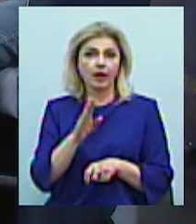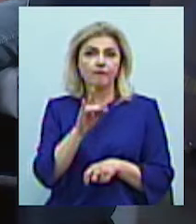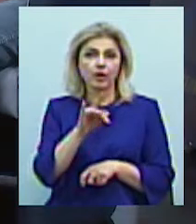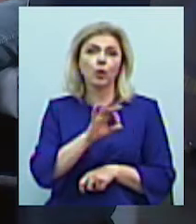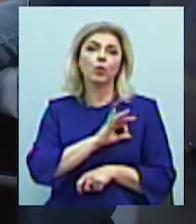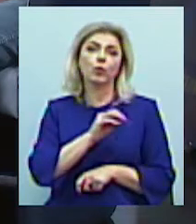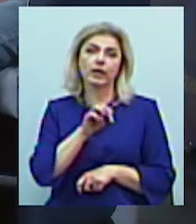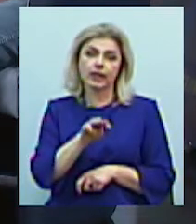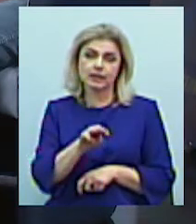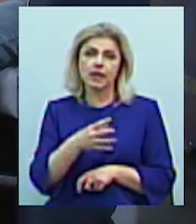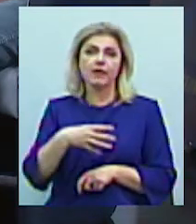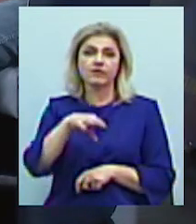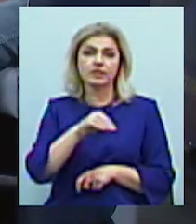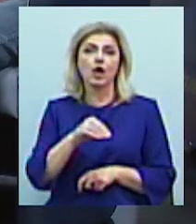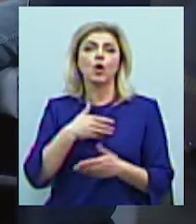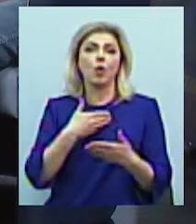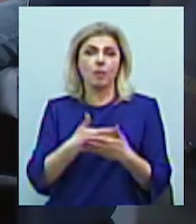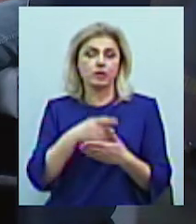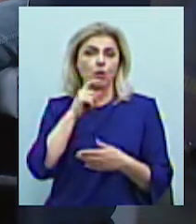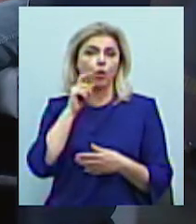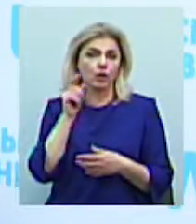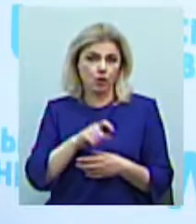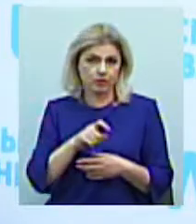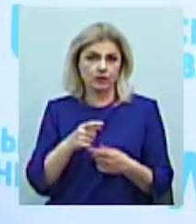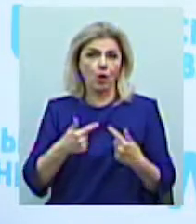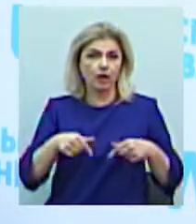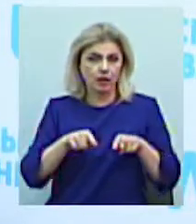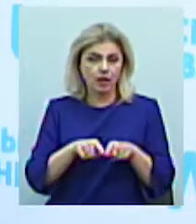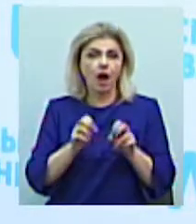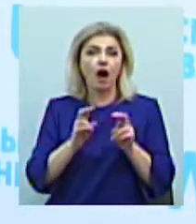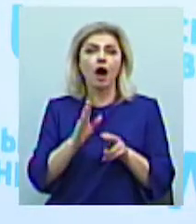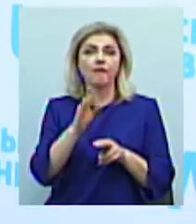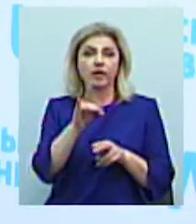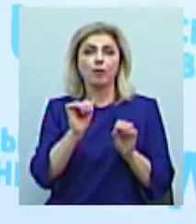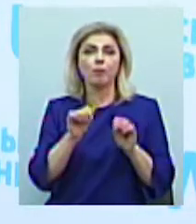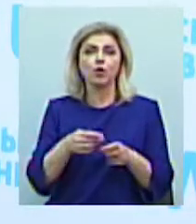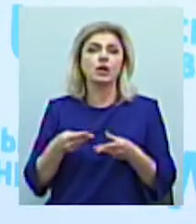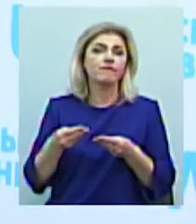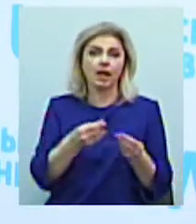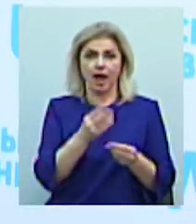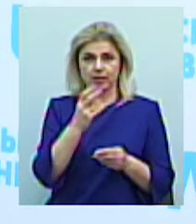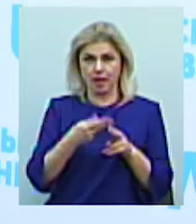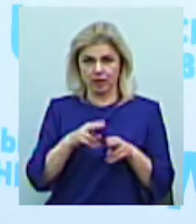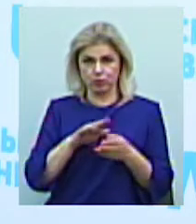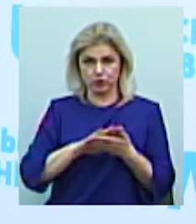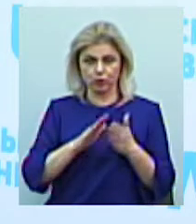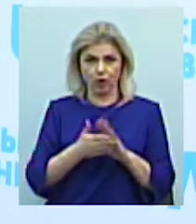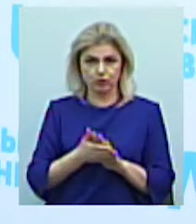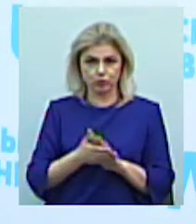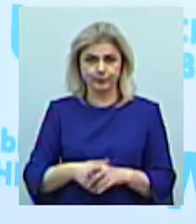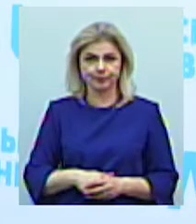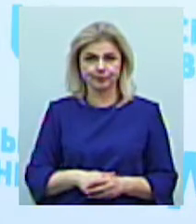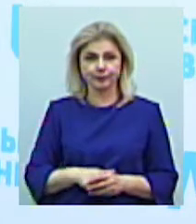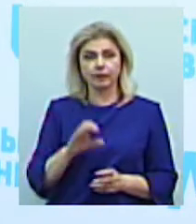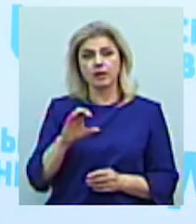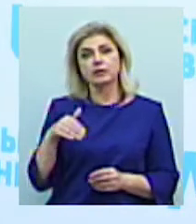Всеукраїнської правозахисної громадської організації «Юридична сотня». Як ви можете вплинути, наприклад, на сьогоднішню ситуацію? Со